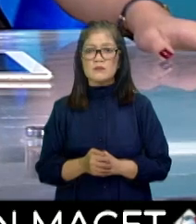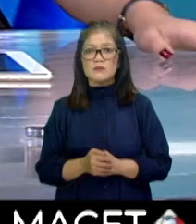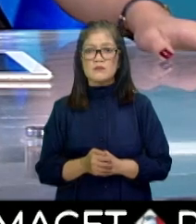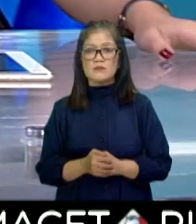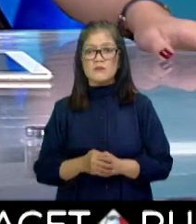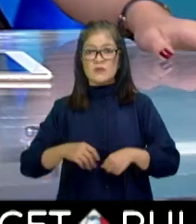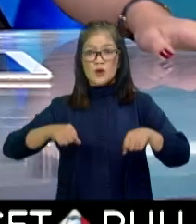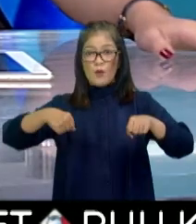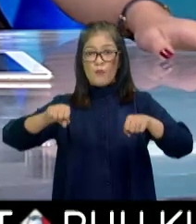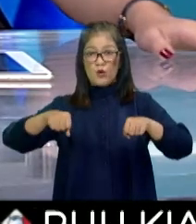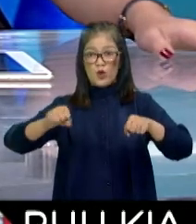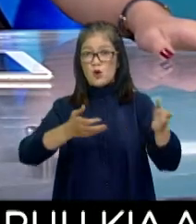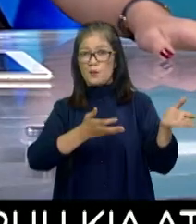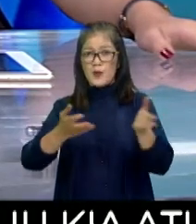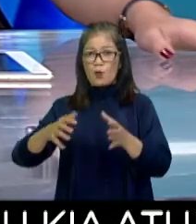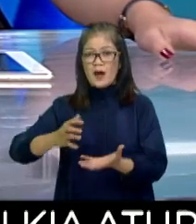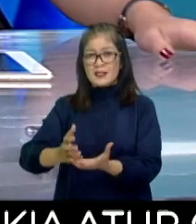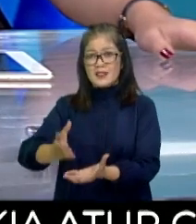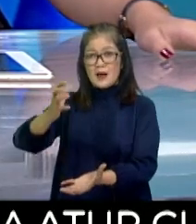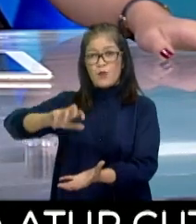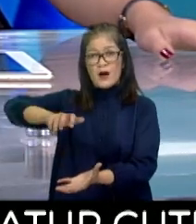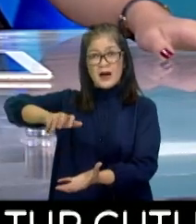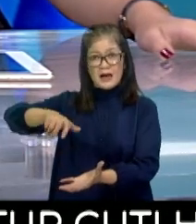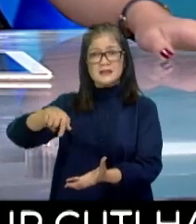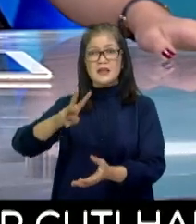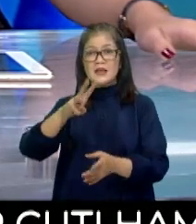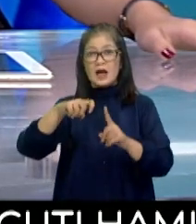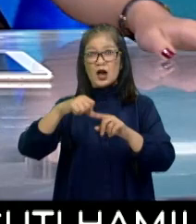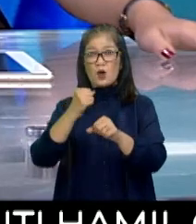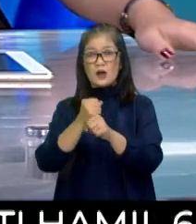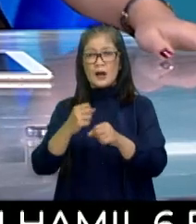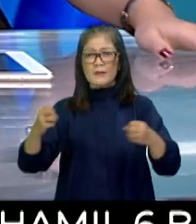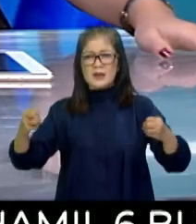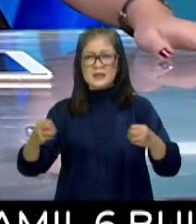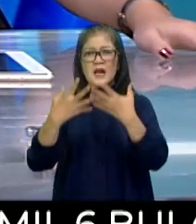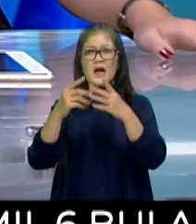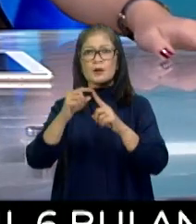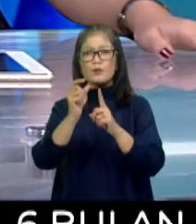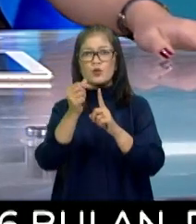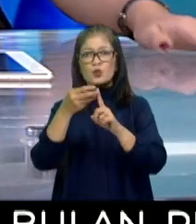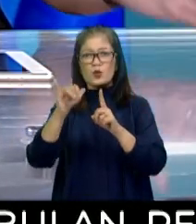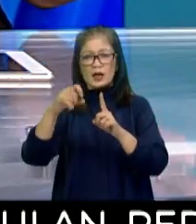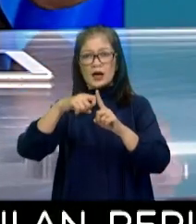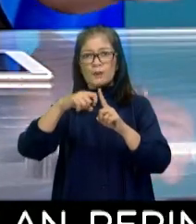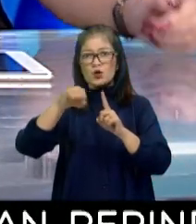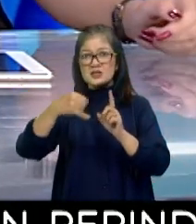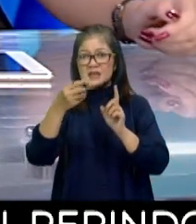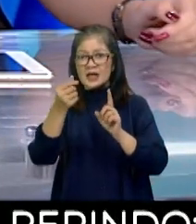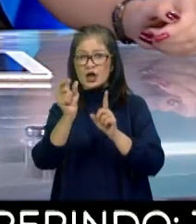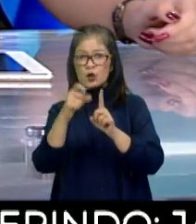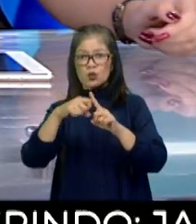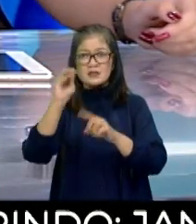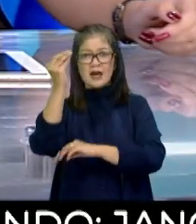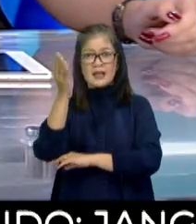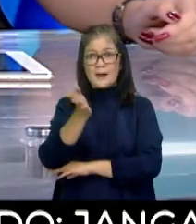Mirsa, motor pengangkut tabung gas LPG 3 kg terlibat kecelakaan di Puri Kembangan, Kebonjeruk, Jakarta Barat. Akibat kecelakaan ini,